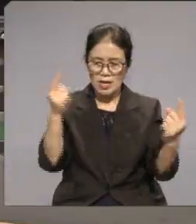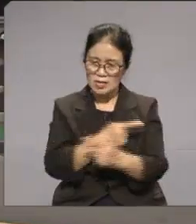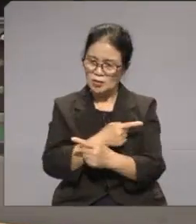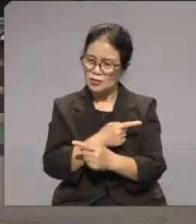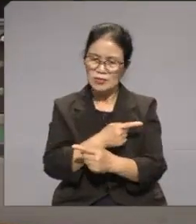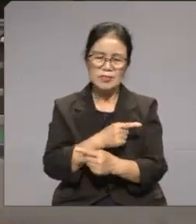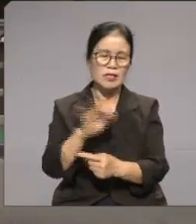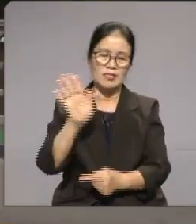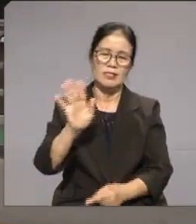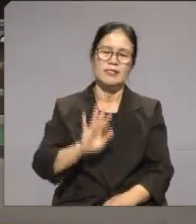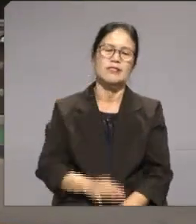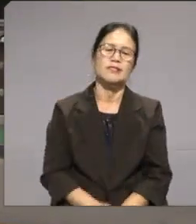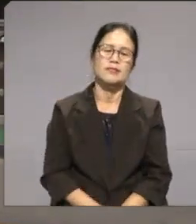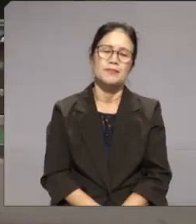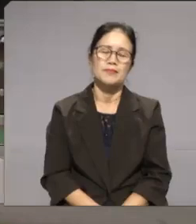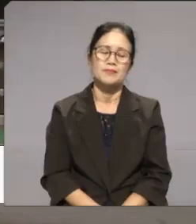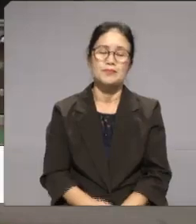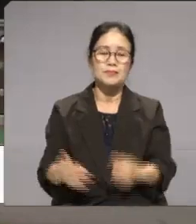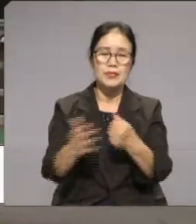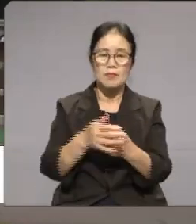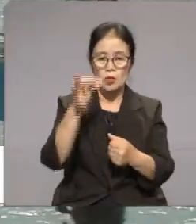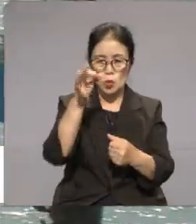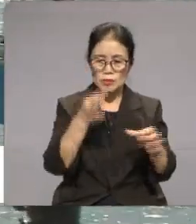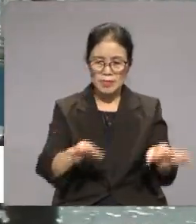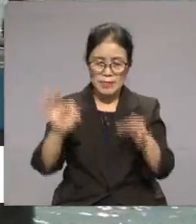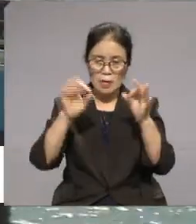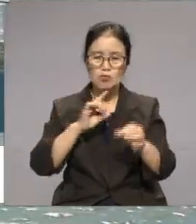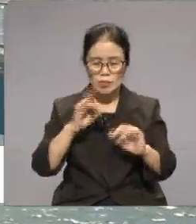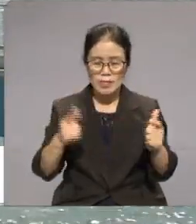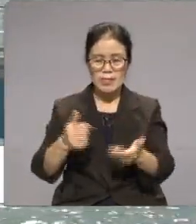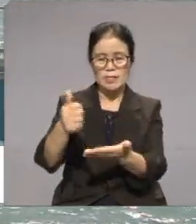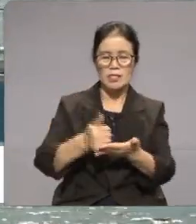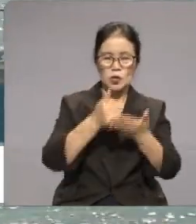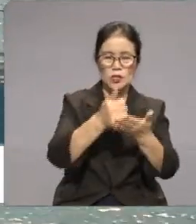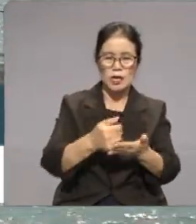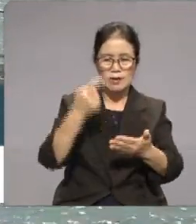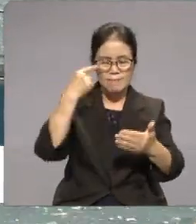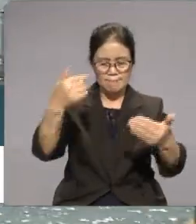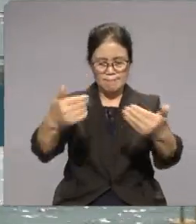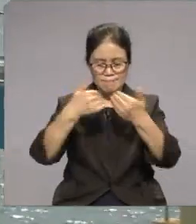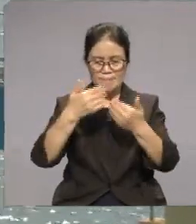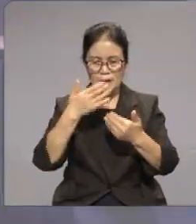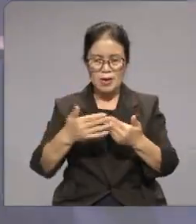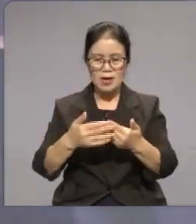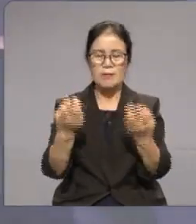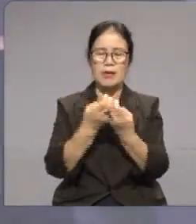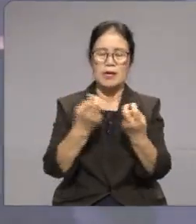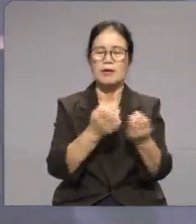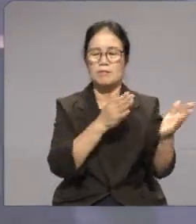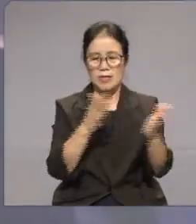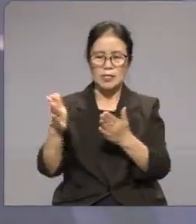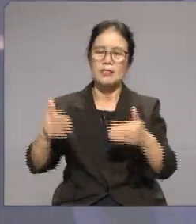보기 어렵다는 겁니다. 때문에 요금 인상만이 아닌 이용객의 눈길을 끌 수 있는 방안